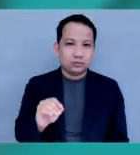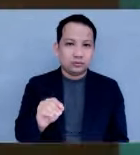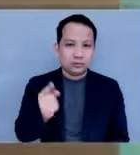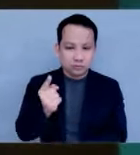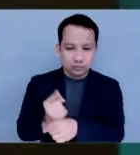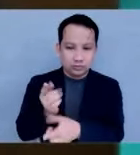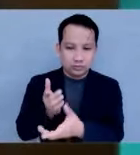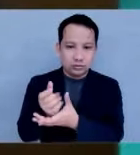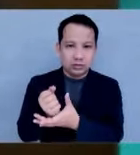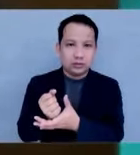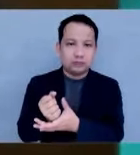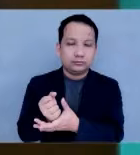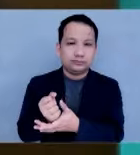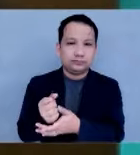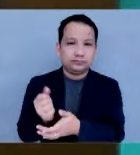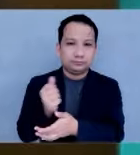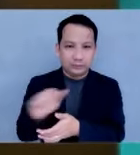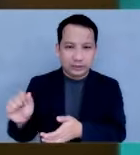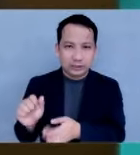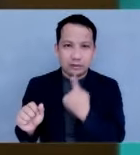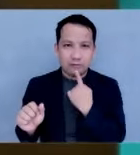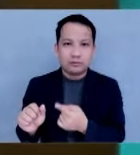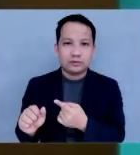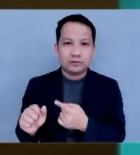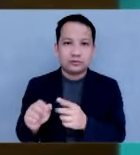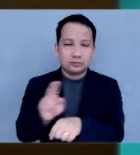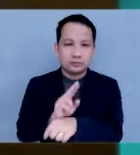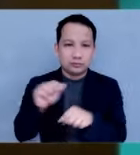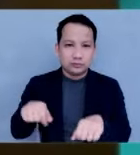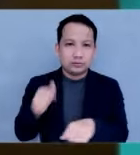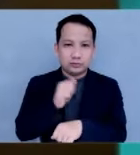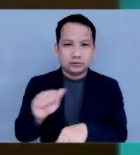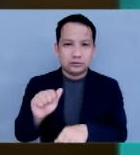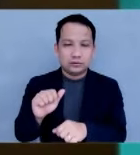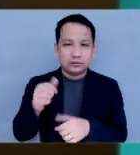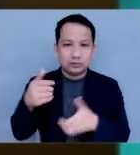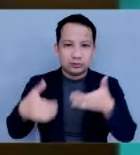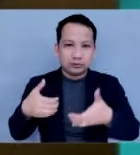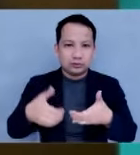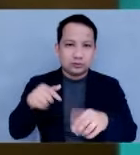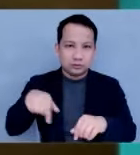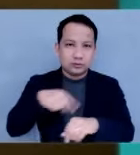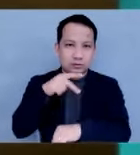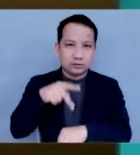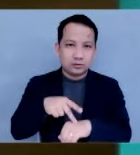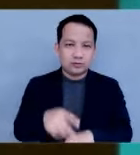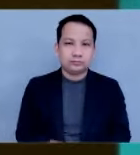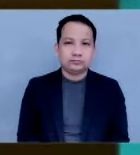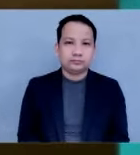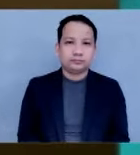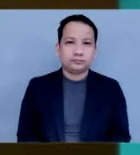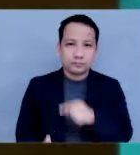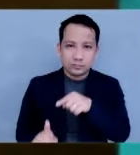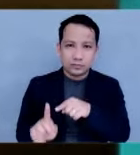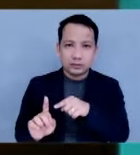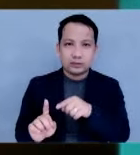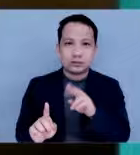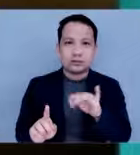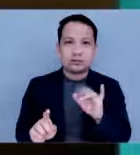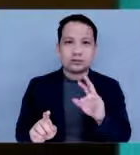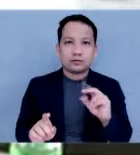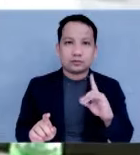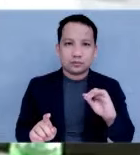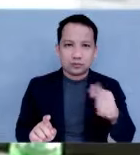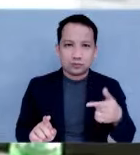silent. Anything you say can be used against you in any court of law here in the Philippines. Si Liu Dong, na gumagamit din ng iba't